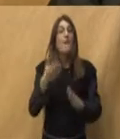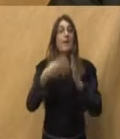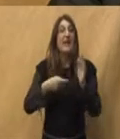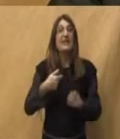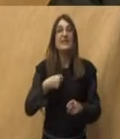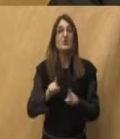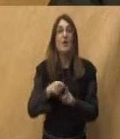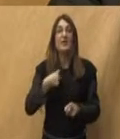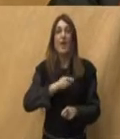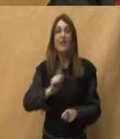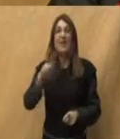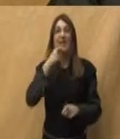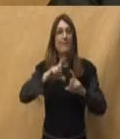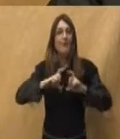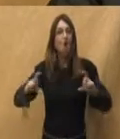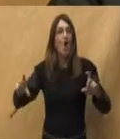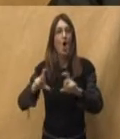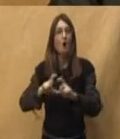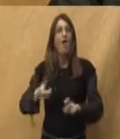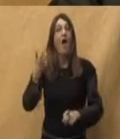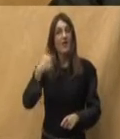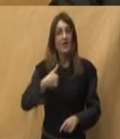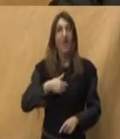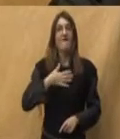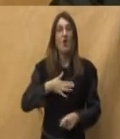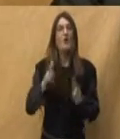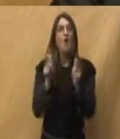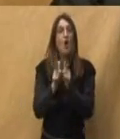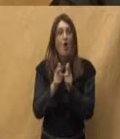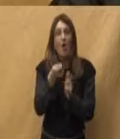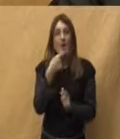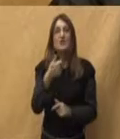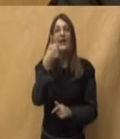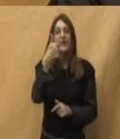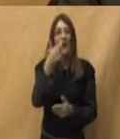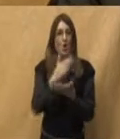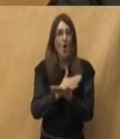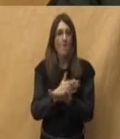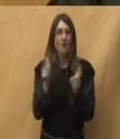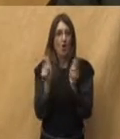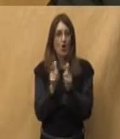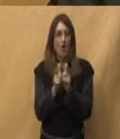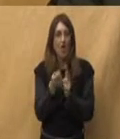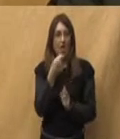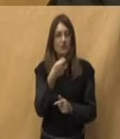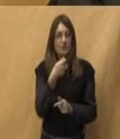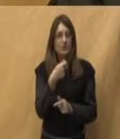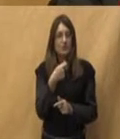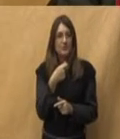ne jedem tortu, ali ja volim pojest kolač, jedan komad. Isto